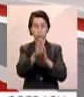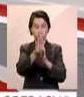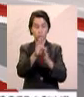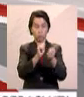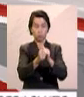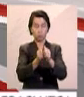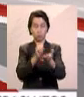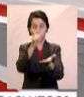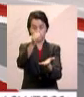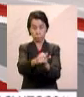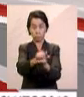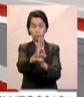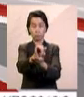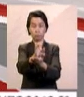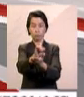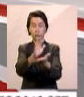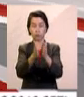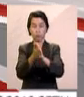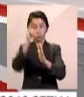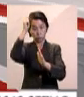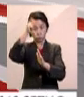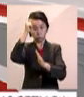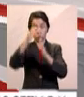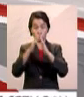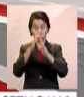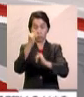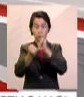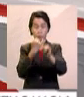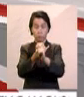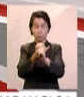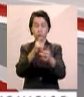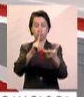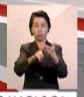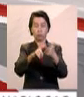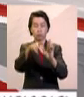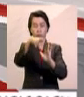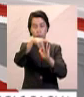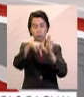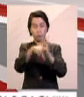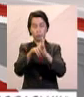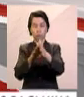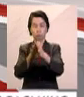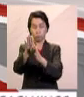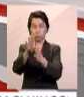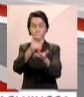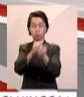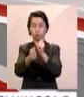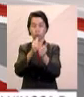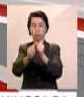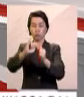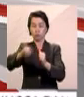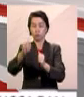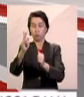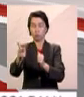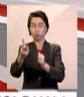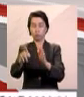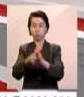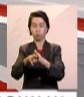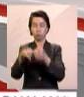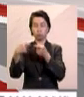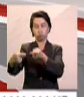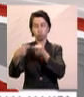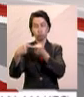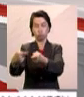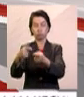Sukan Bidaan atau Tawaran Menjadi Tuan Rumah Sukan Antarabangsa dan Peraturan-Peraturan Pembangunan Sukan Jawatankuasa Pertikaian